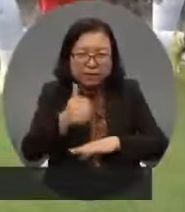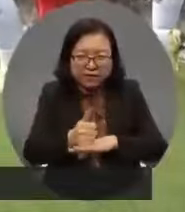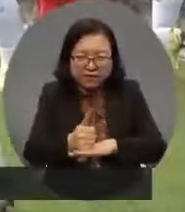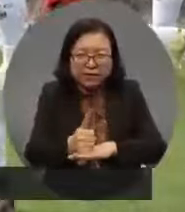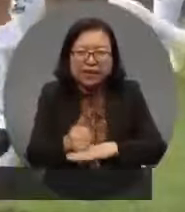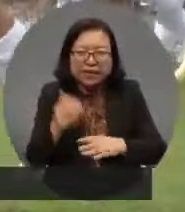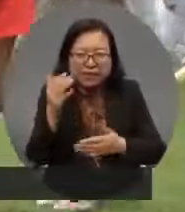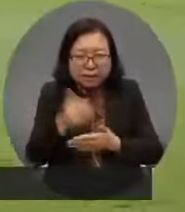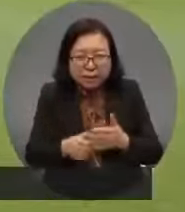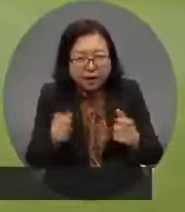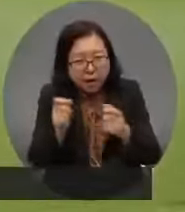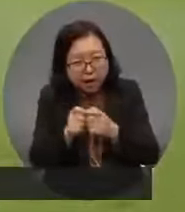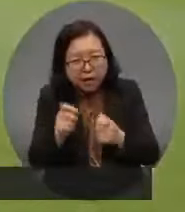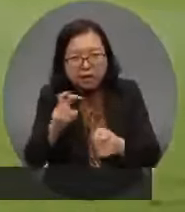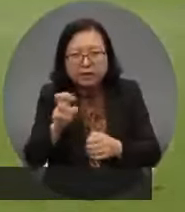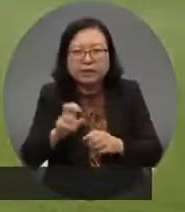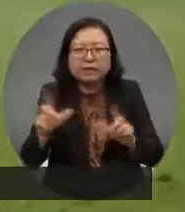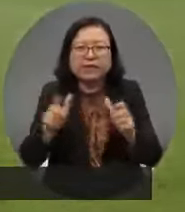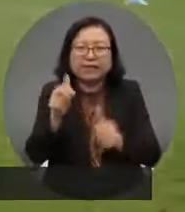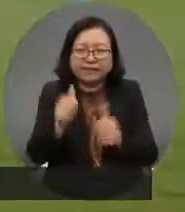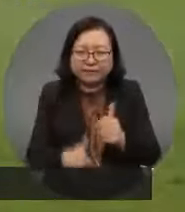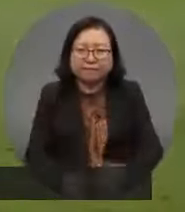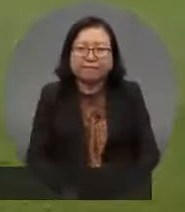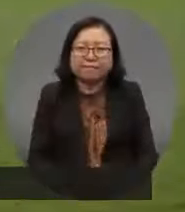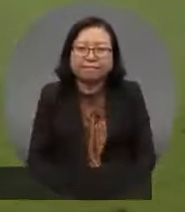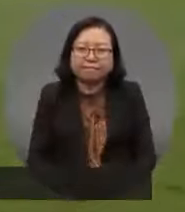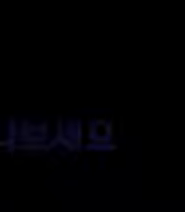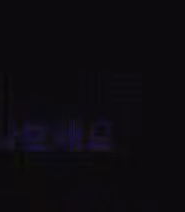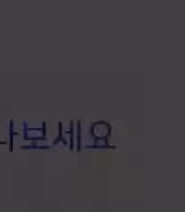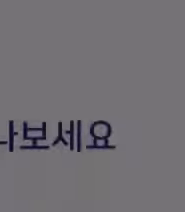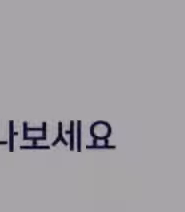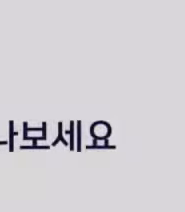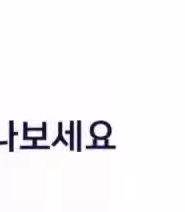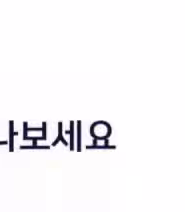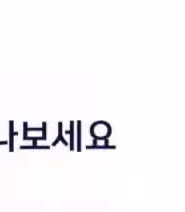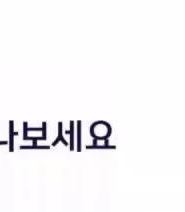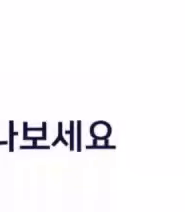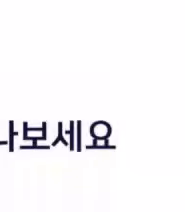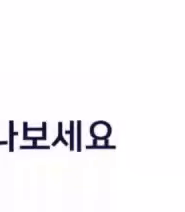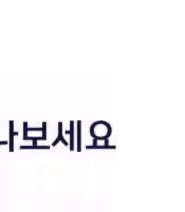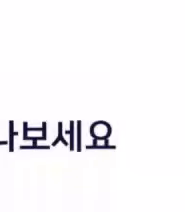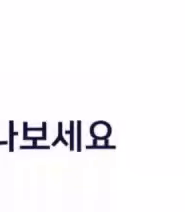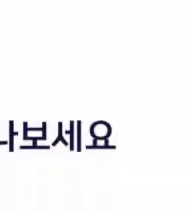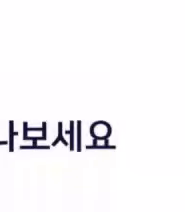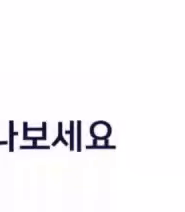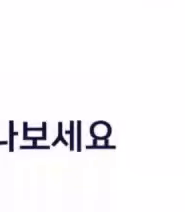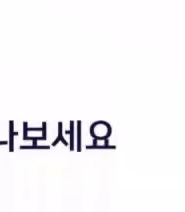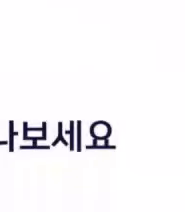다가왔습니다. MBC 뉴스 이승준입니다.